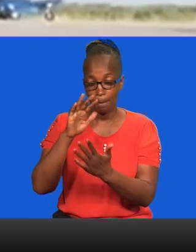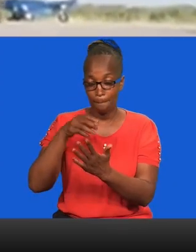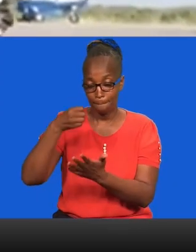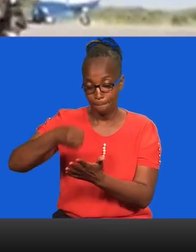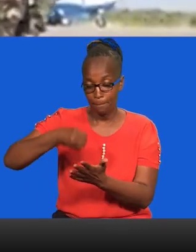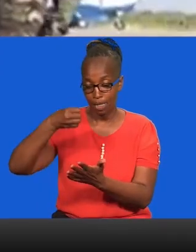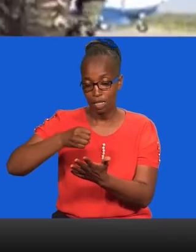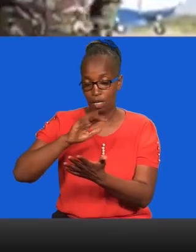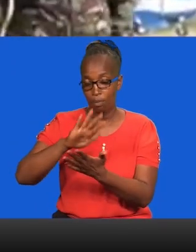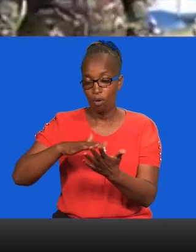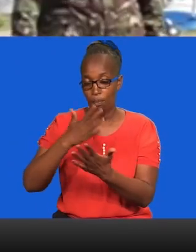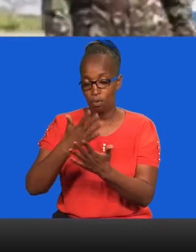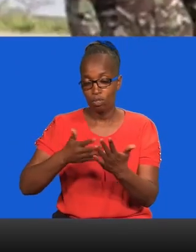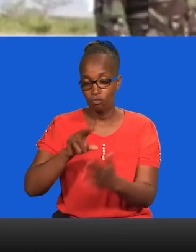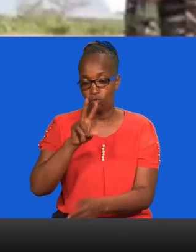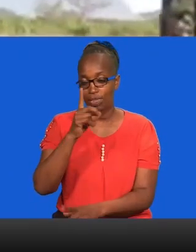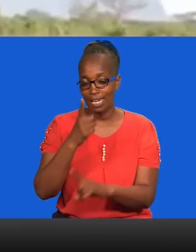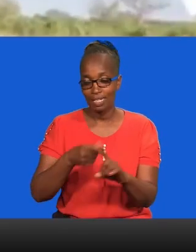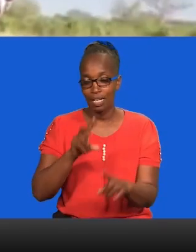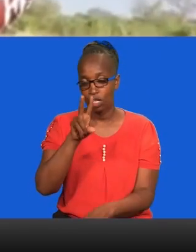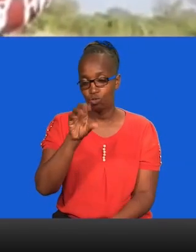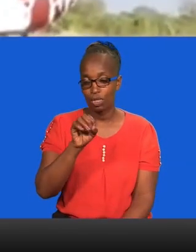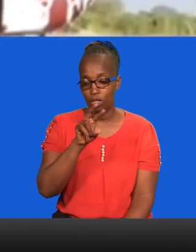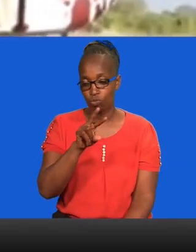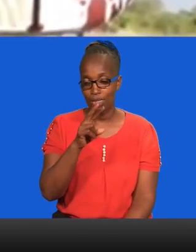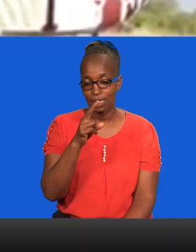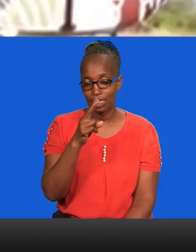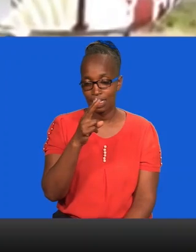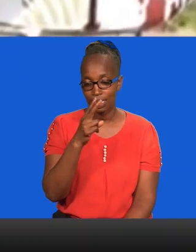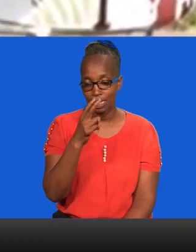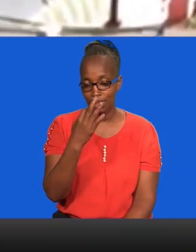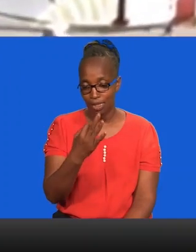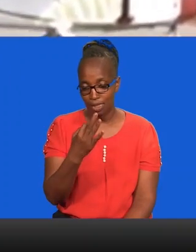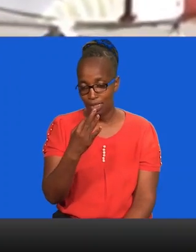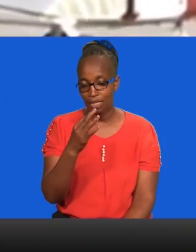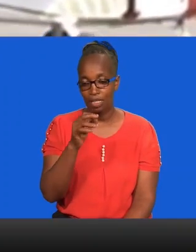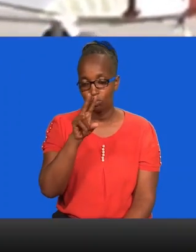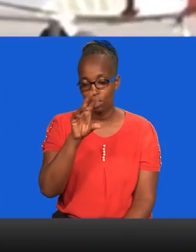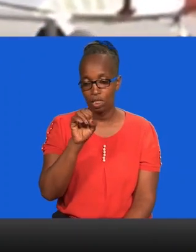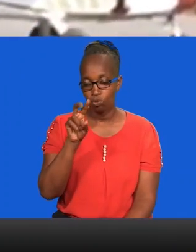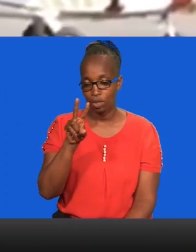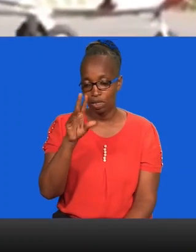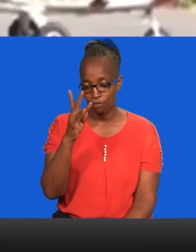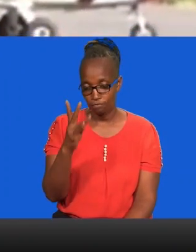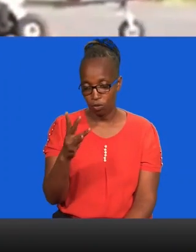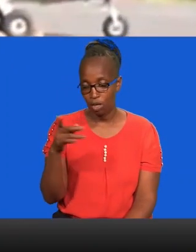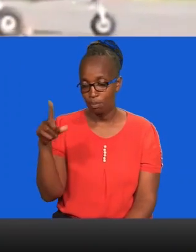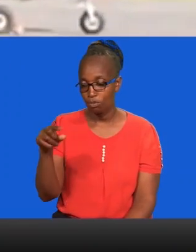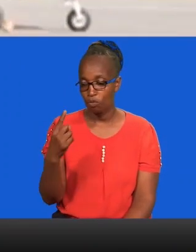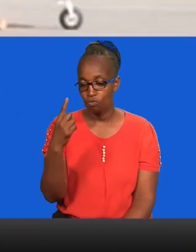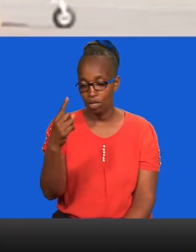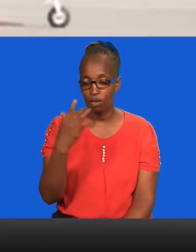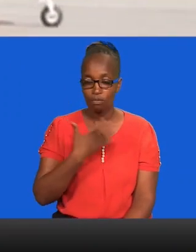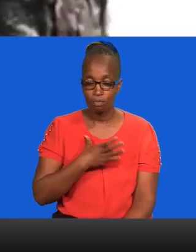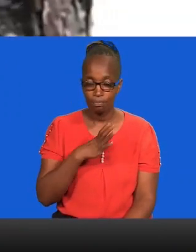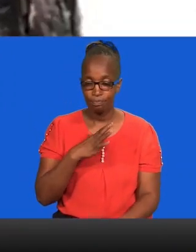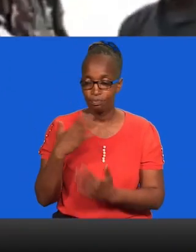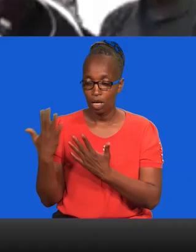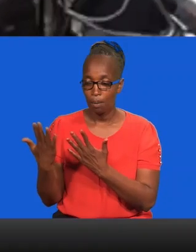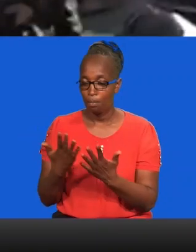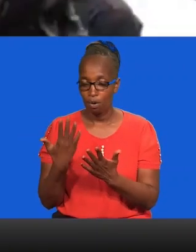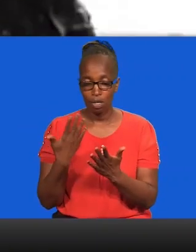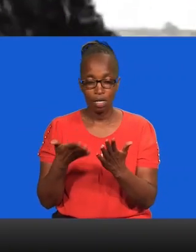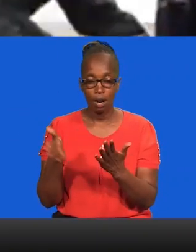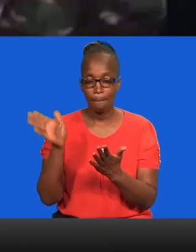ndani, nafasi ambayo ameshikilia hadi Rais Ruto alipovunja baraza lake la mawaziri kufuatia maandamano